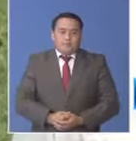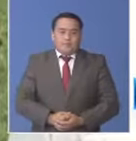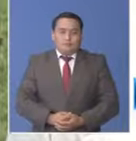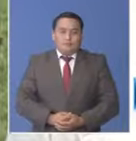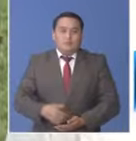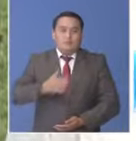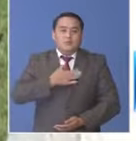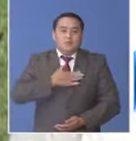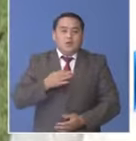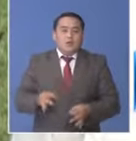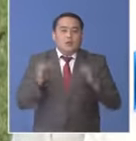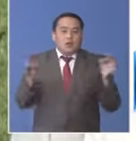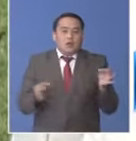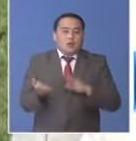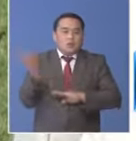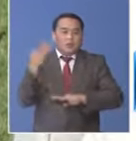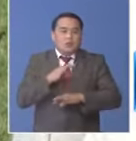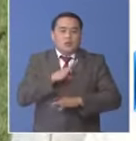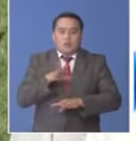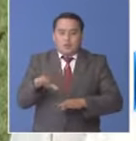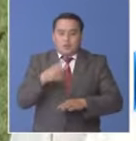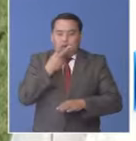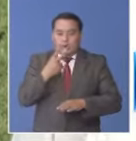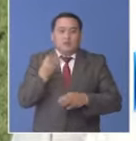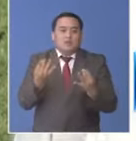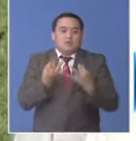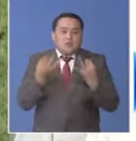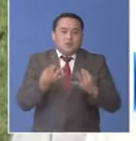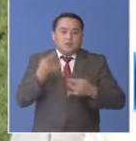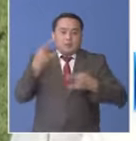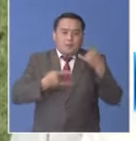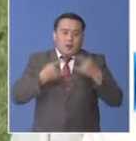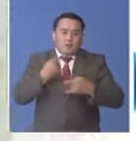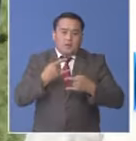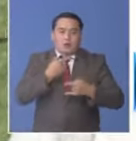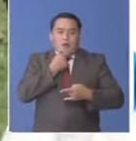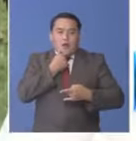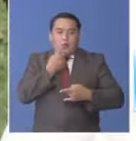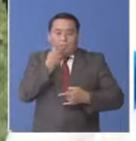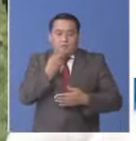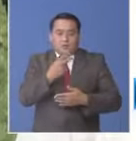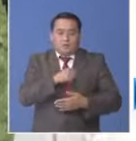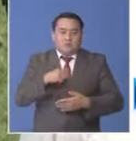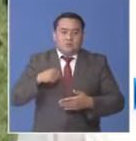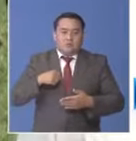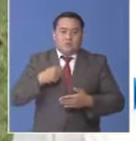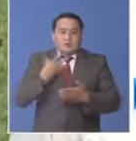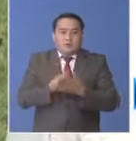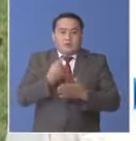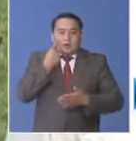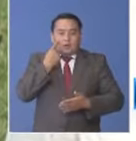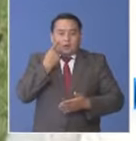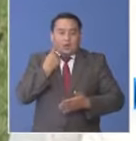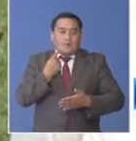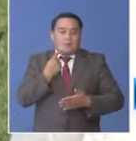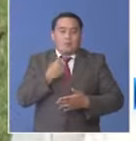Я раньше такого никогда не видел. Смотреть исторические передачи по телевизору – это одно. А посмотреть репродукцию своими глазами